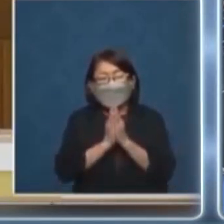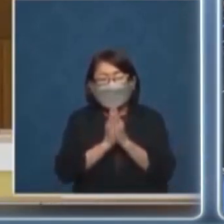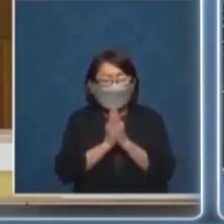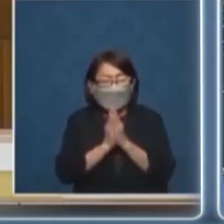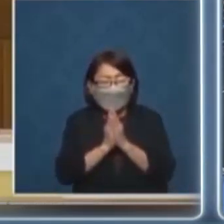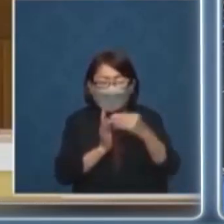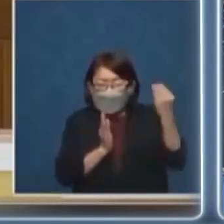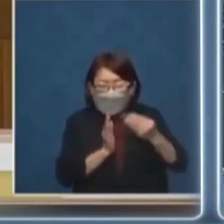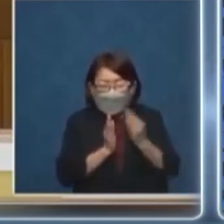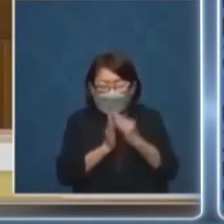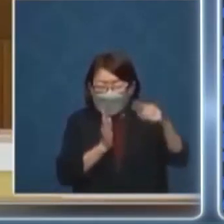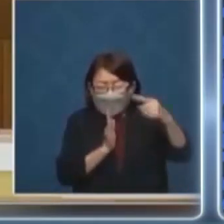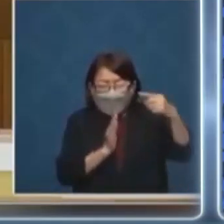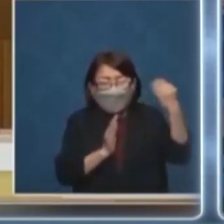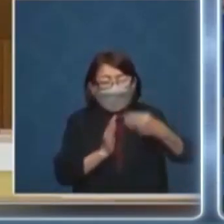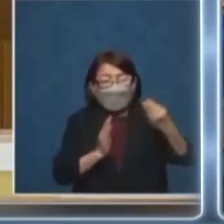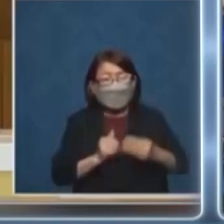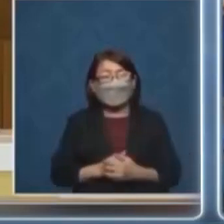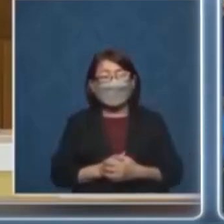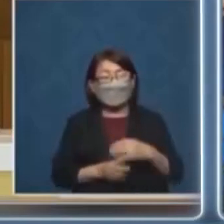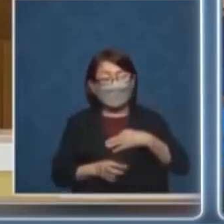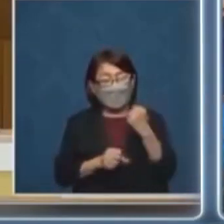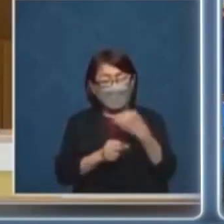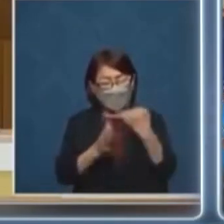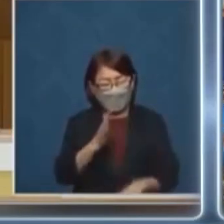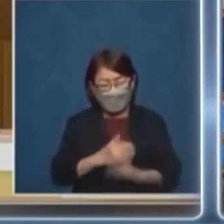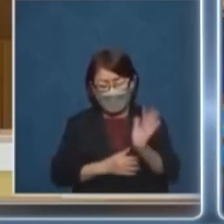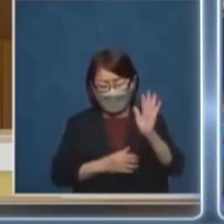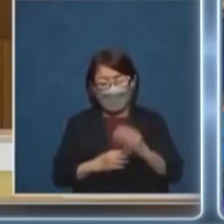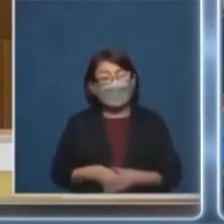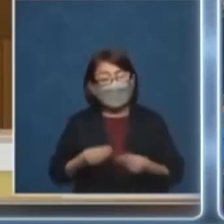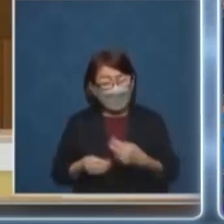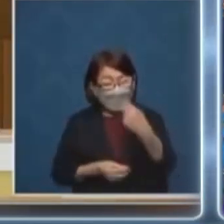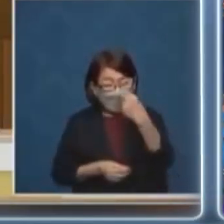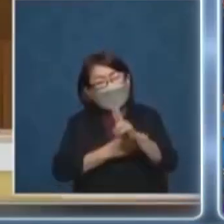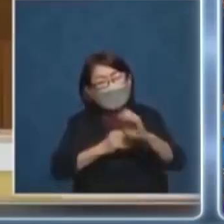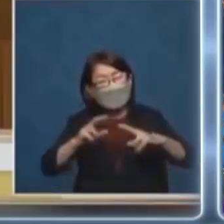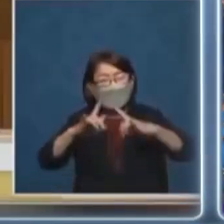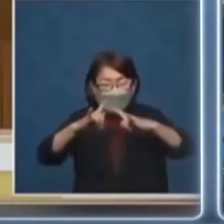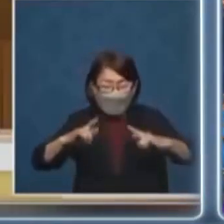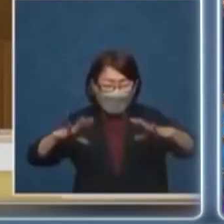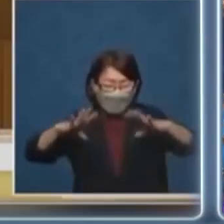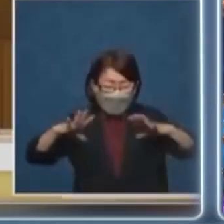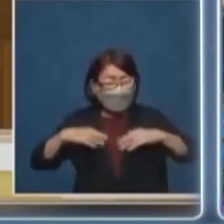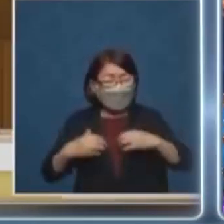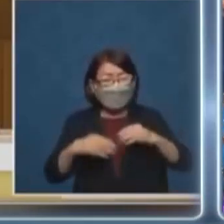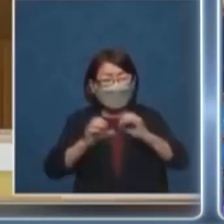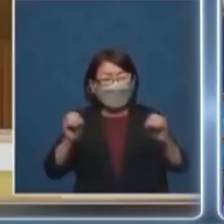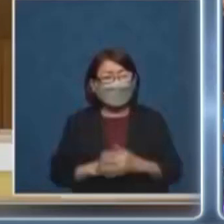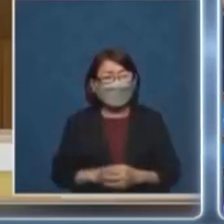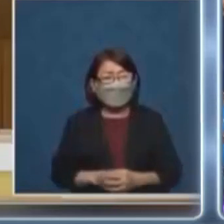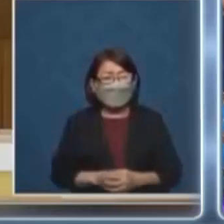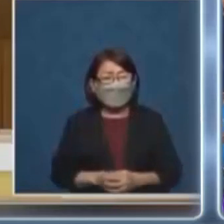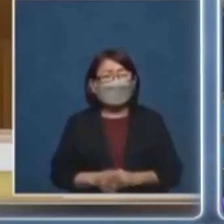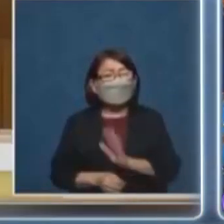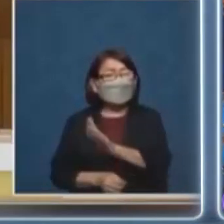วัน ผมทำดีสวดมนต์ทุกวัน ผมทำดีสวดมนต์ทุกวันเพราะฉะนั้นจะไม่ทำอะไรที่มันผิดฮะปราก